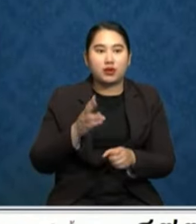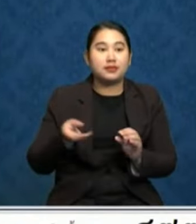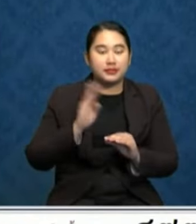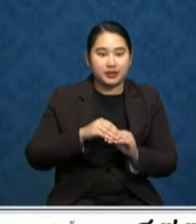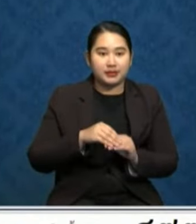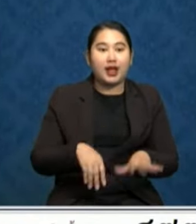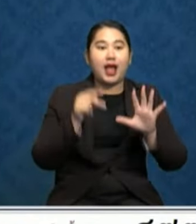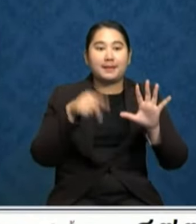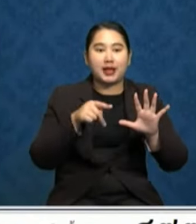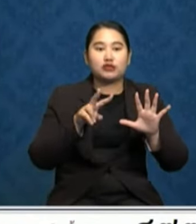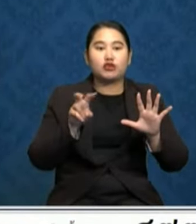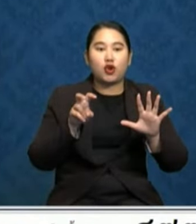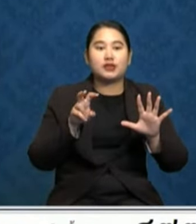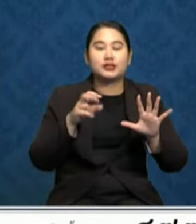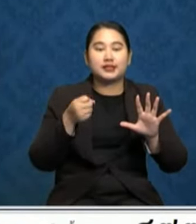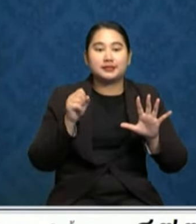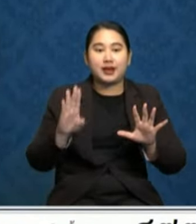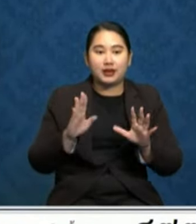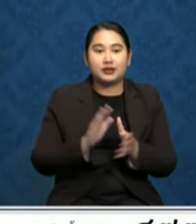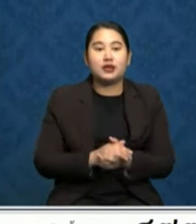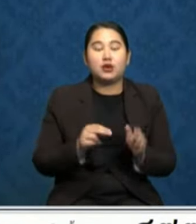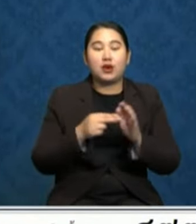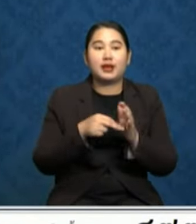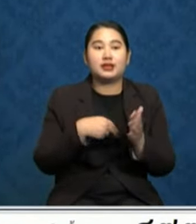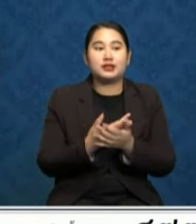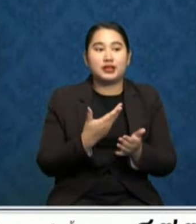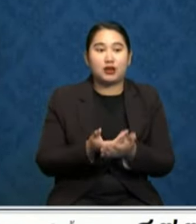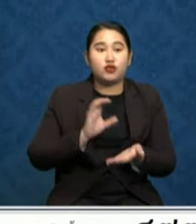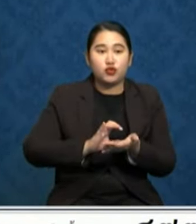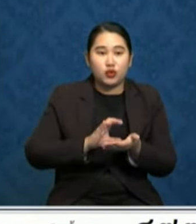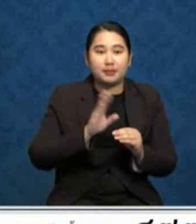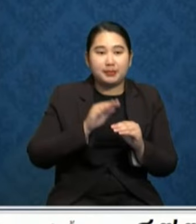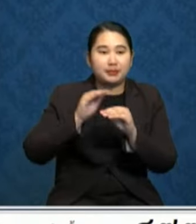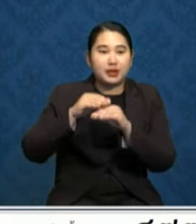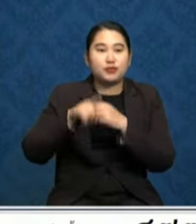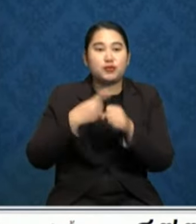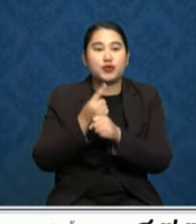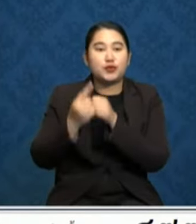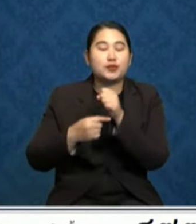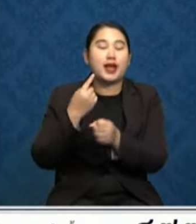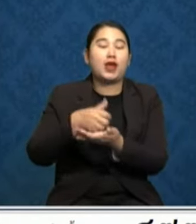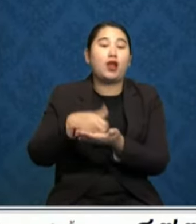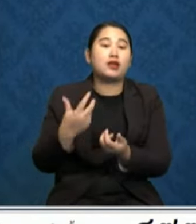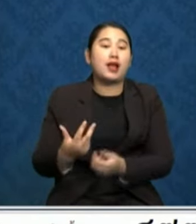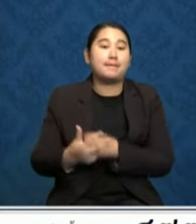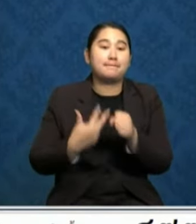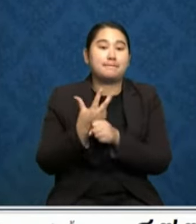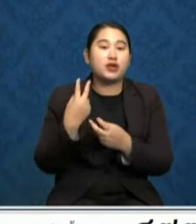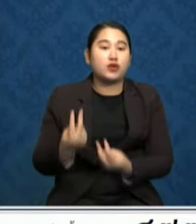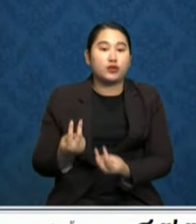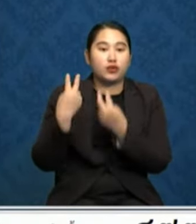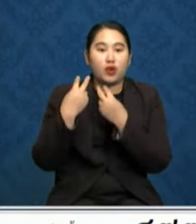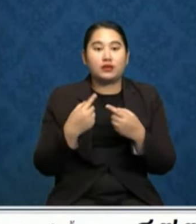เป็น 5,210 บาทนะครับคือต้นทุนการผลิตที่เพิ่มขึ้นทุกๆปีนะครับ3ปีย้อนหลัง